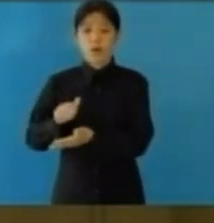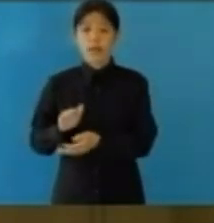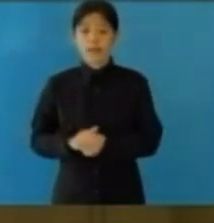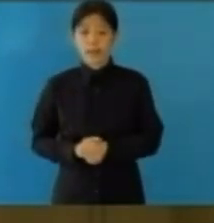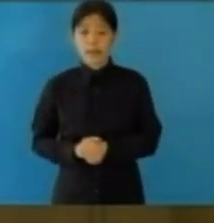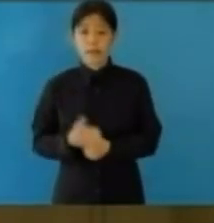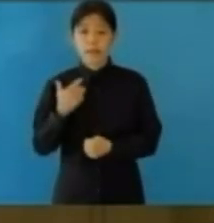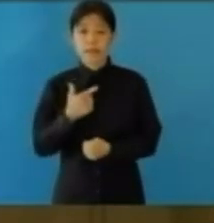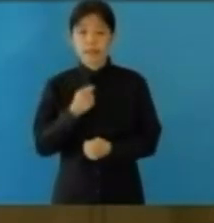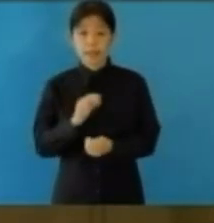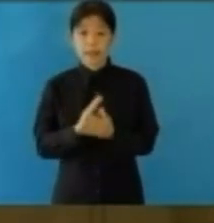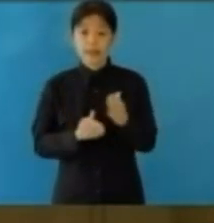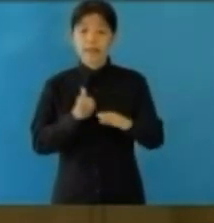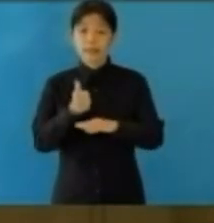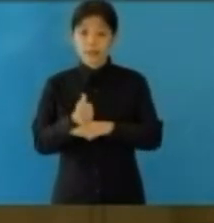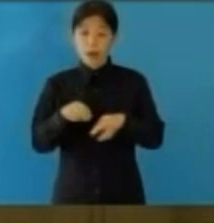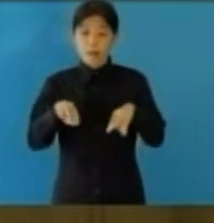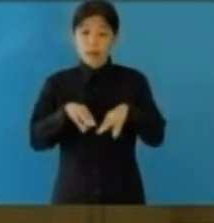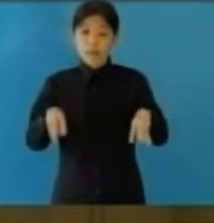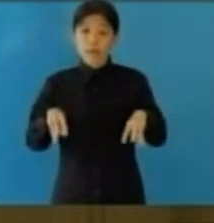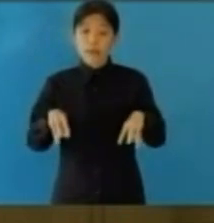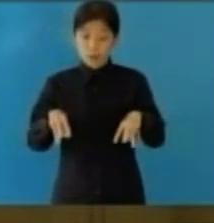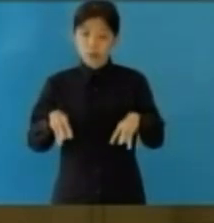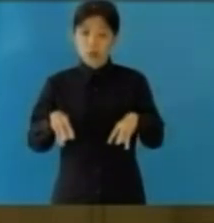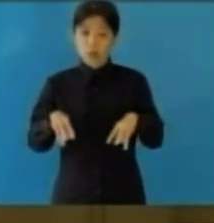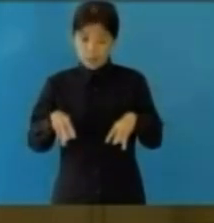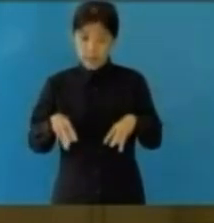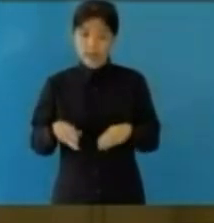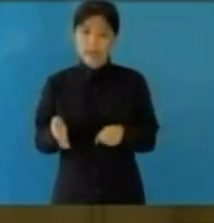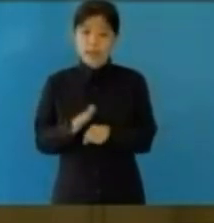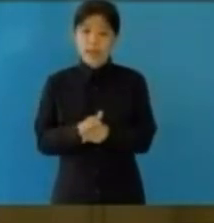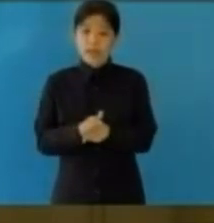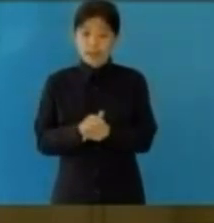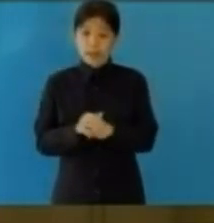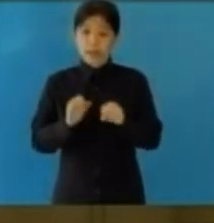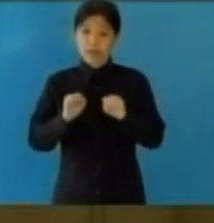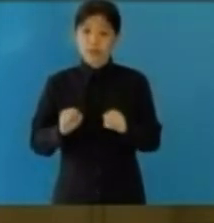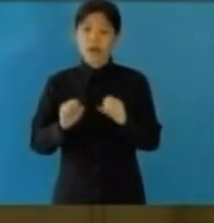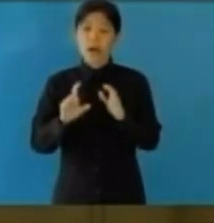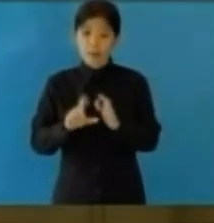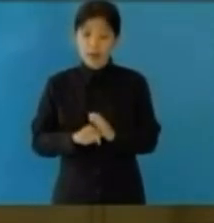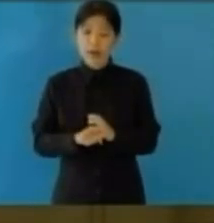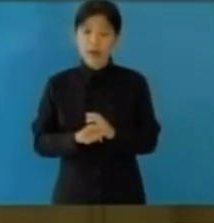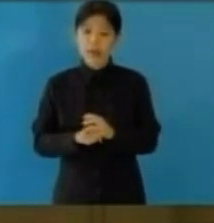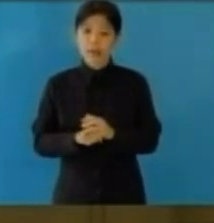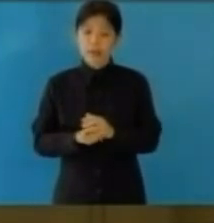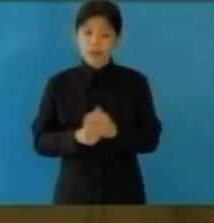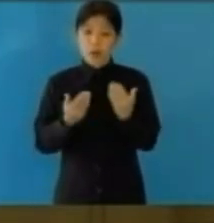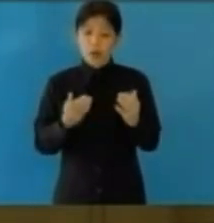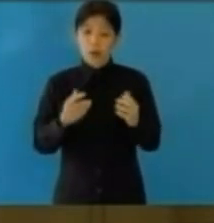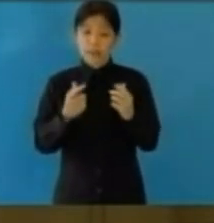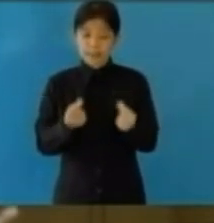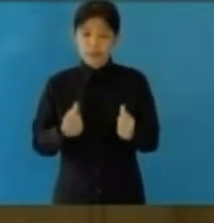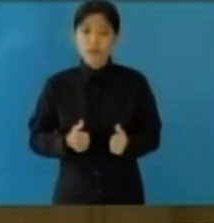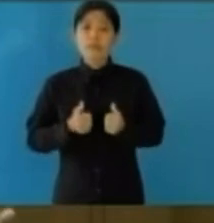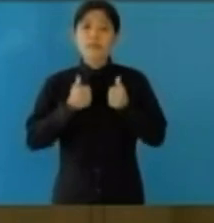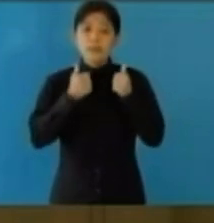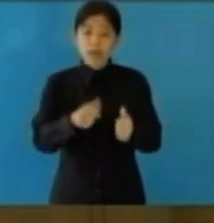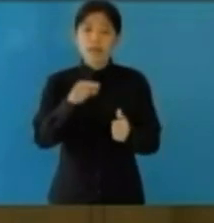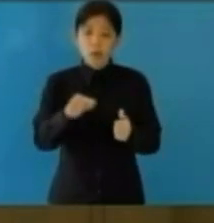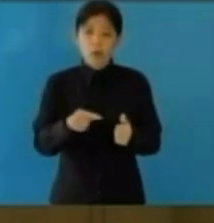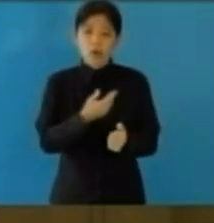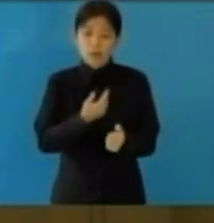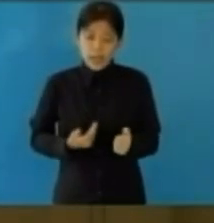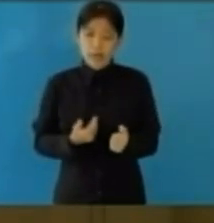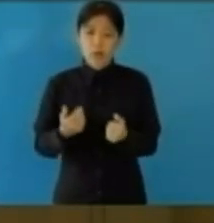伺いますが、知事はマニフェストに掲げて実現したいんであれば、やはりですね、この何州国に出向くと、自らの考え方をしっかりお伝えされて、生徒をは